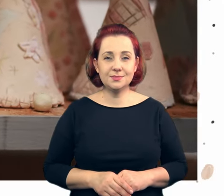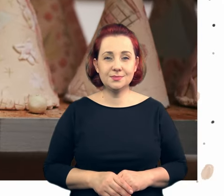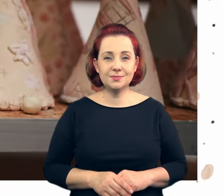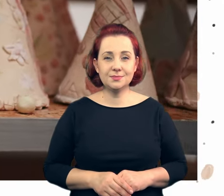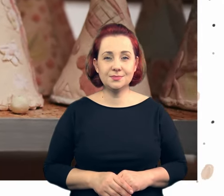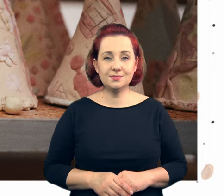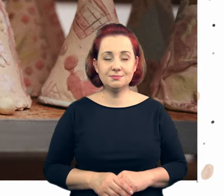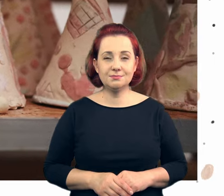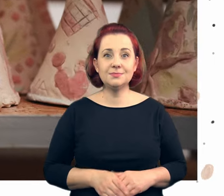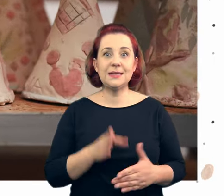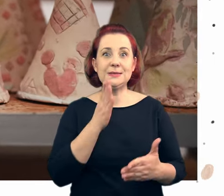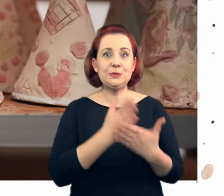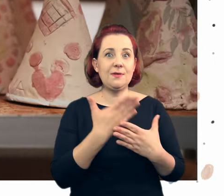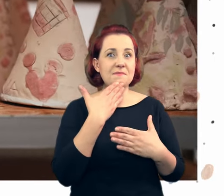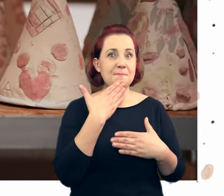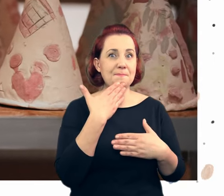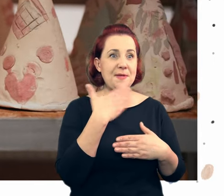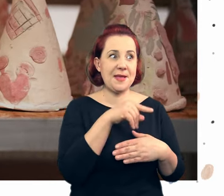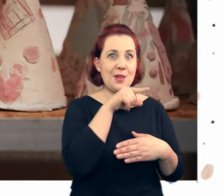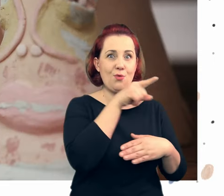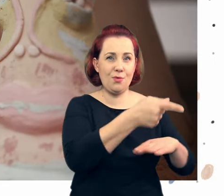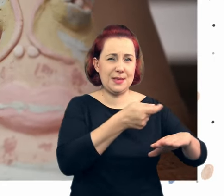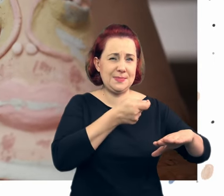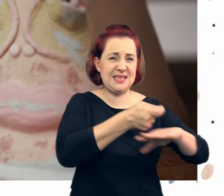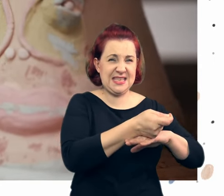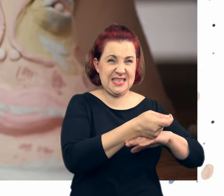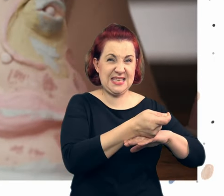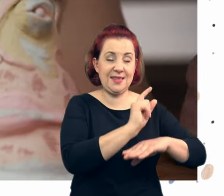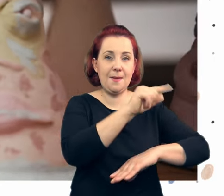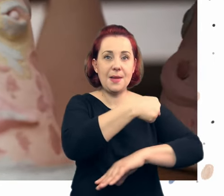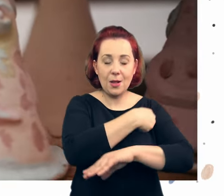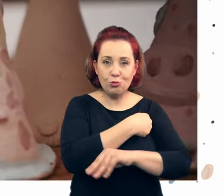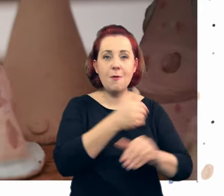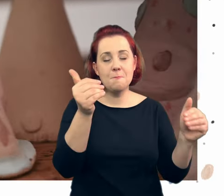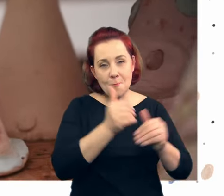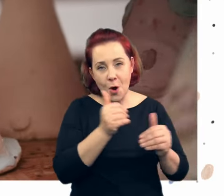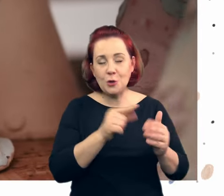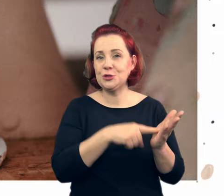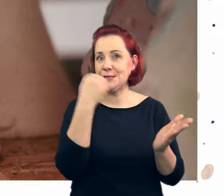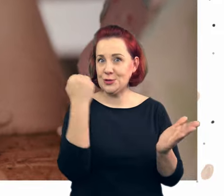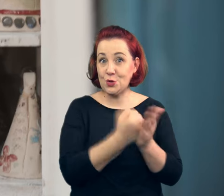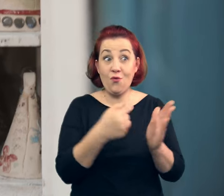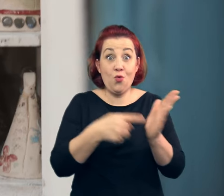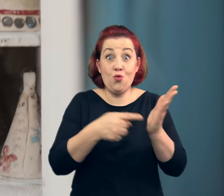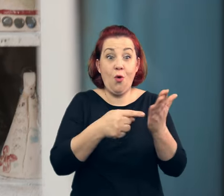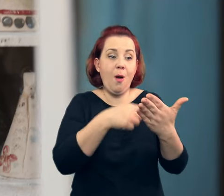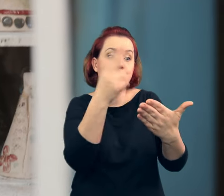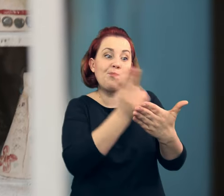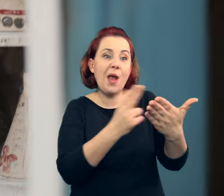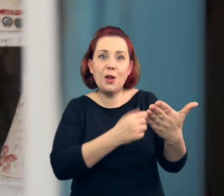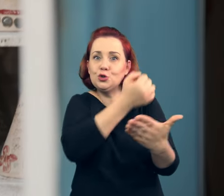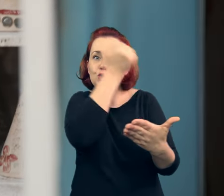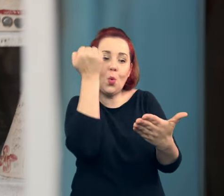jeśli będzie wypalone na tę temperaturę, to potem sobie będę mogła znowu na tym